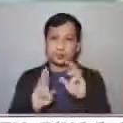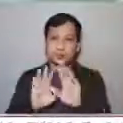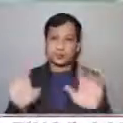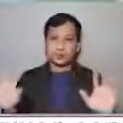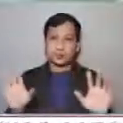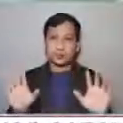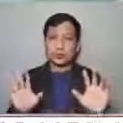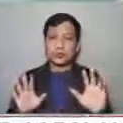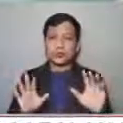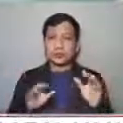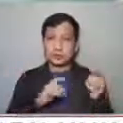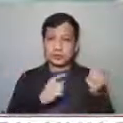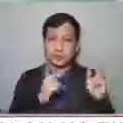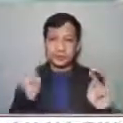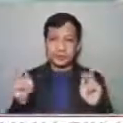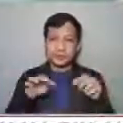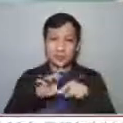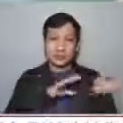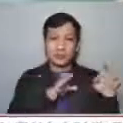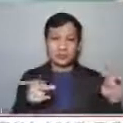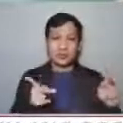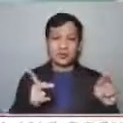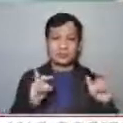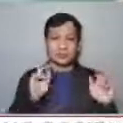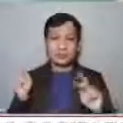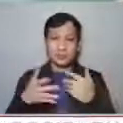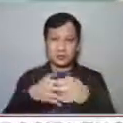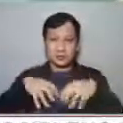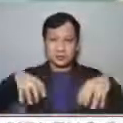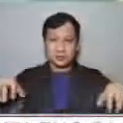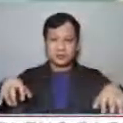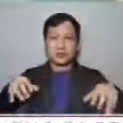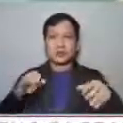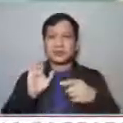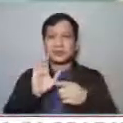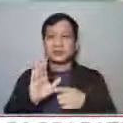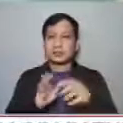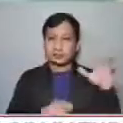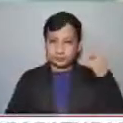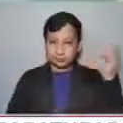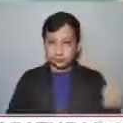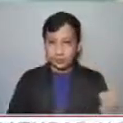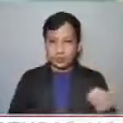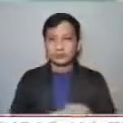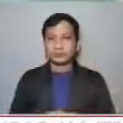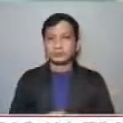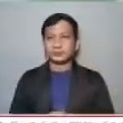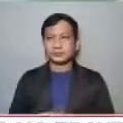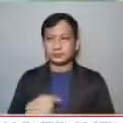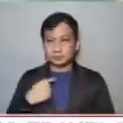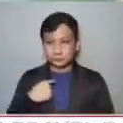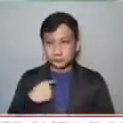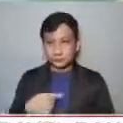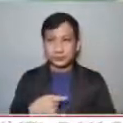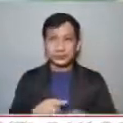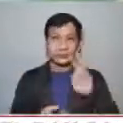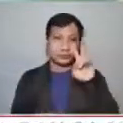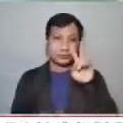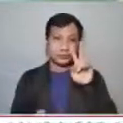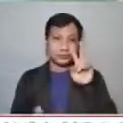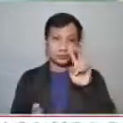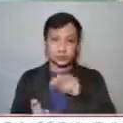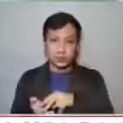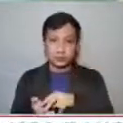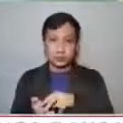bakwit na madalas inililikas at nakakahalubilo o nagkakahalubilo at sama-sama sa mga